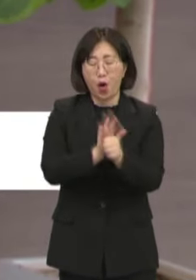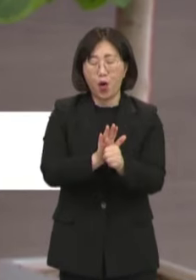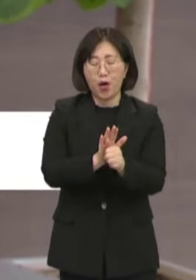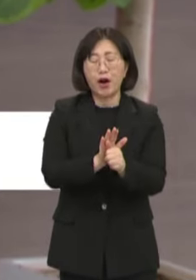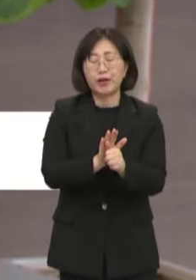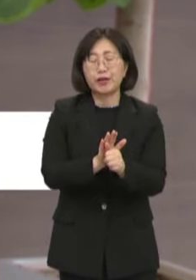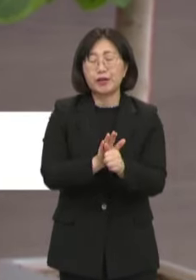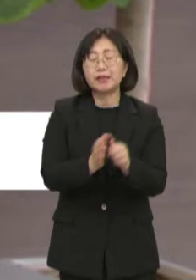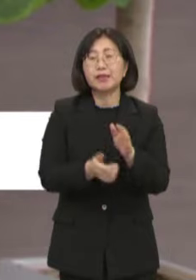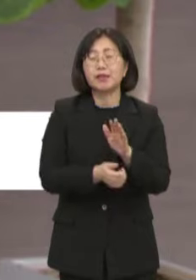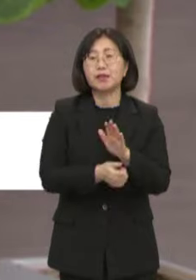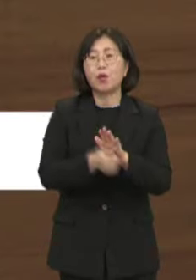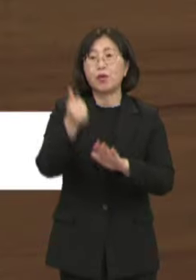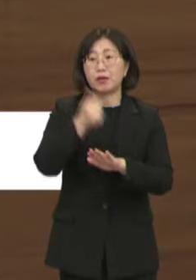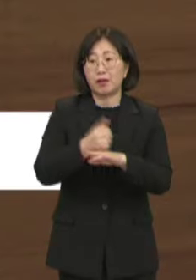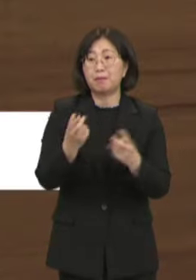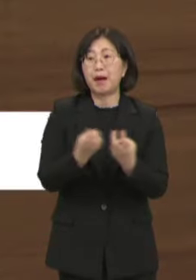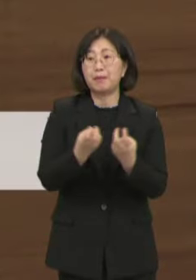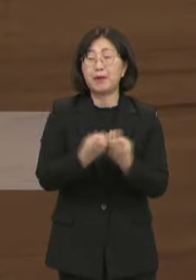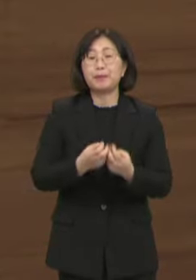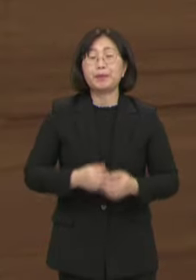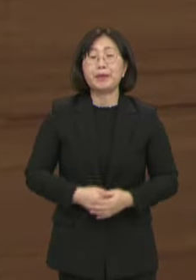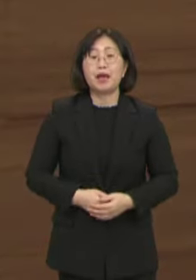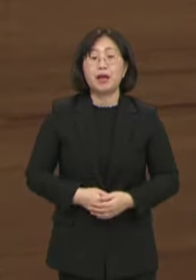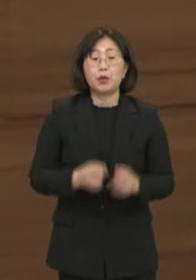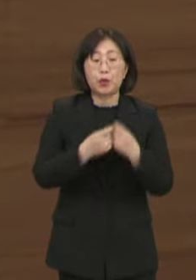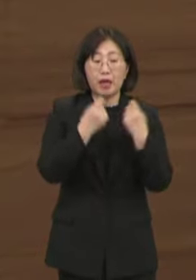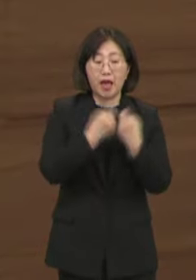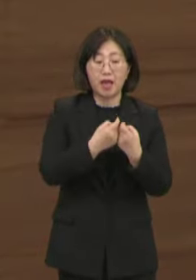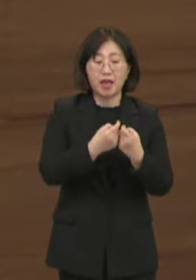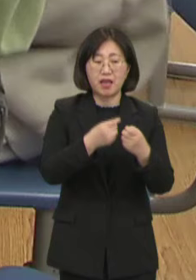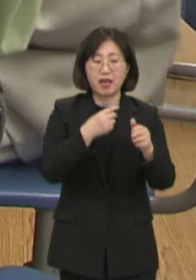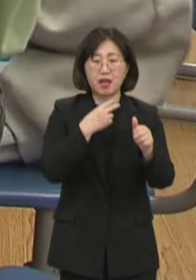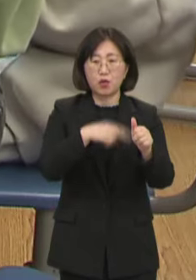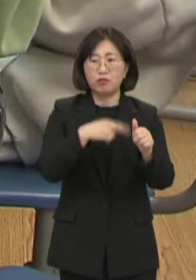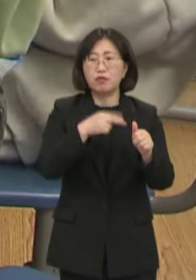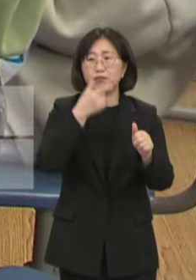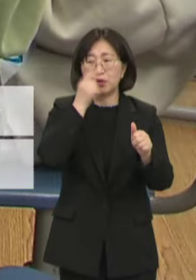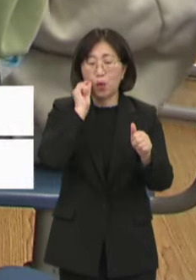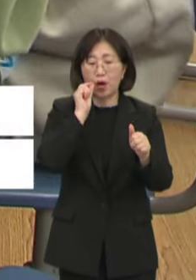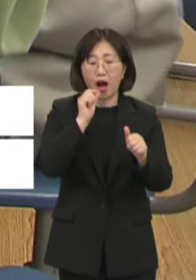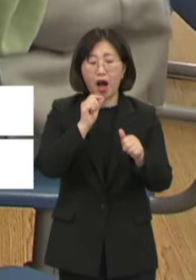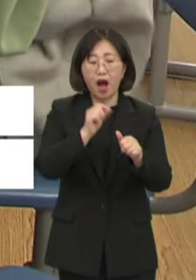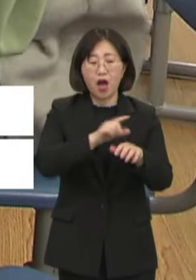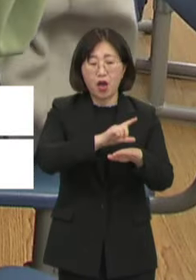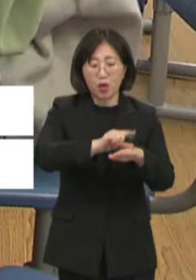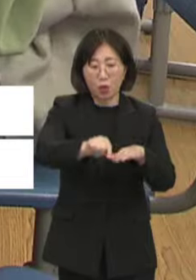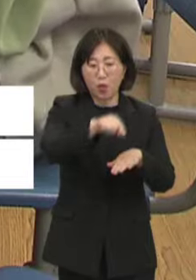성공적인 조건이라고 생각을 합니다. 또 사교육 기반이 취약한 도농지역 특성상